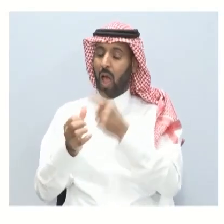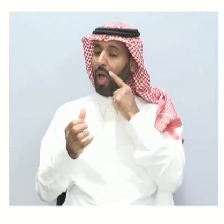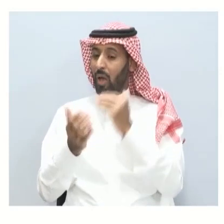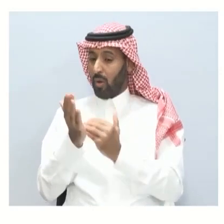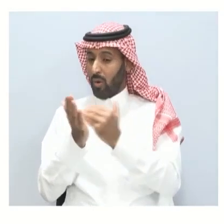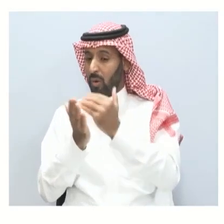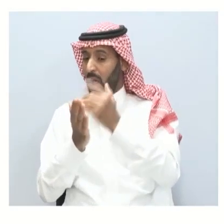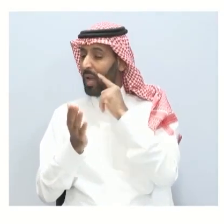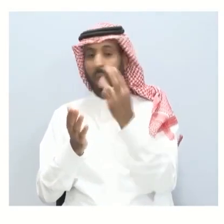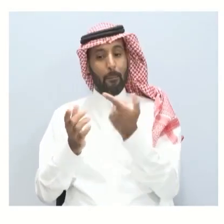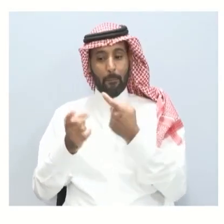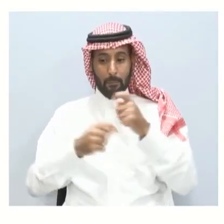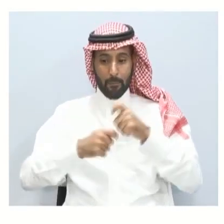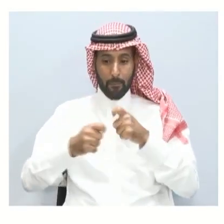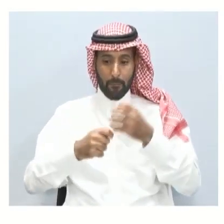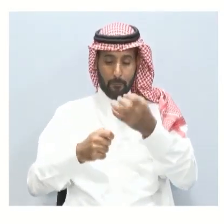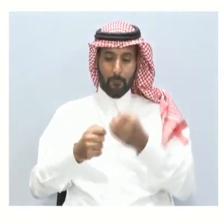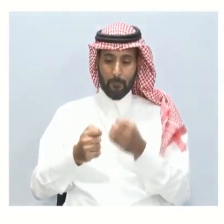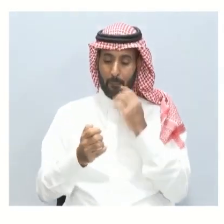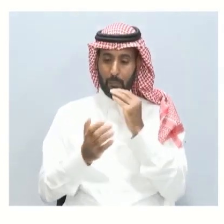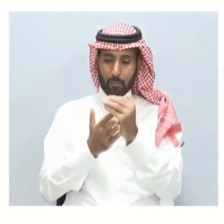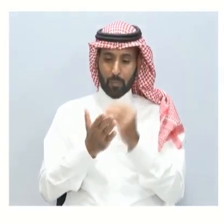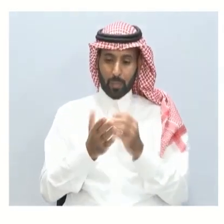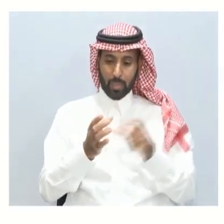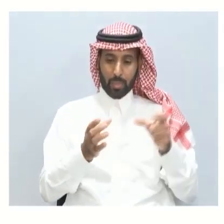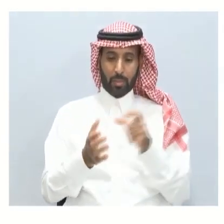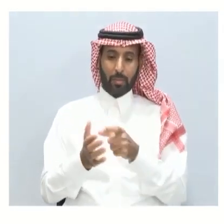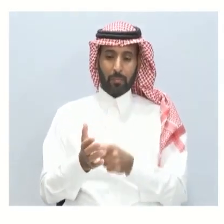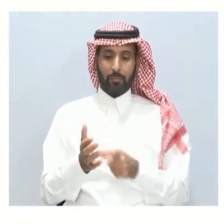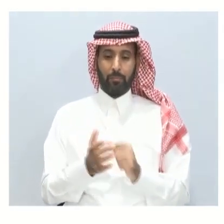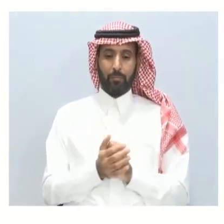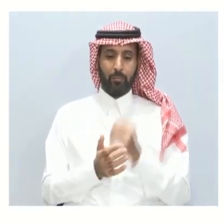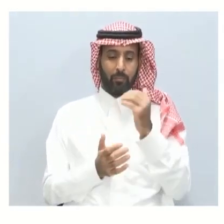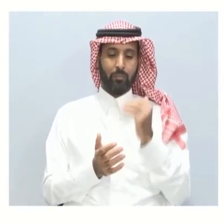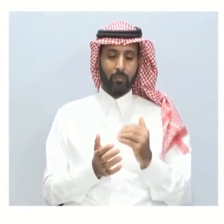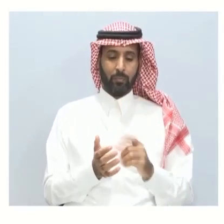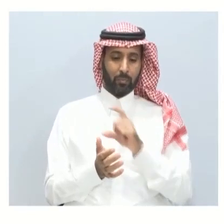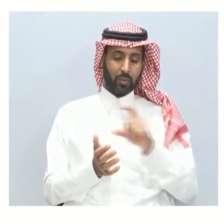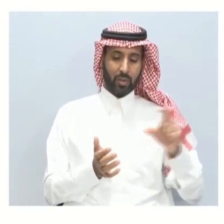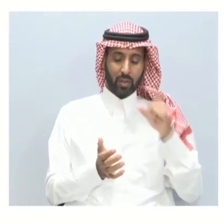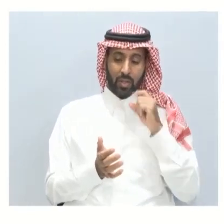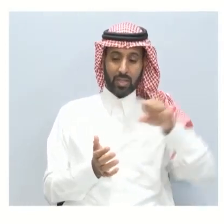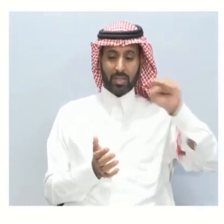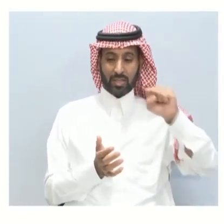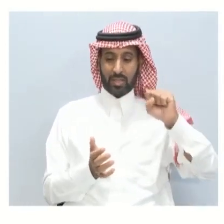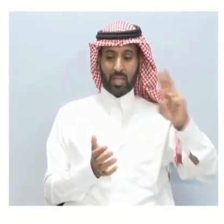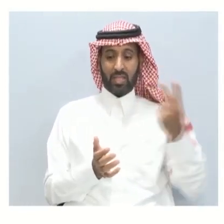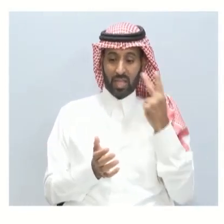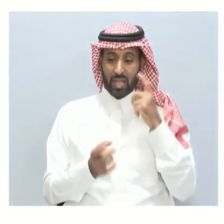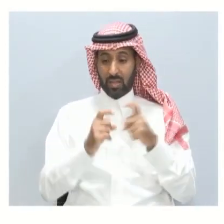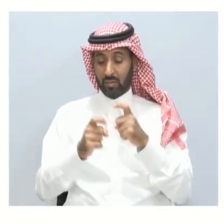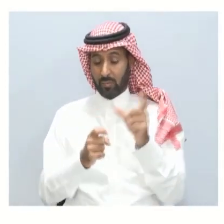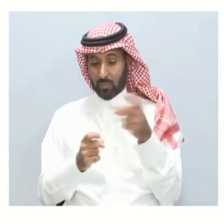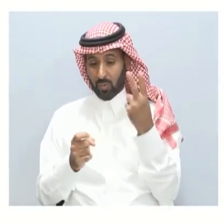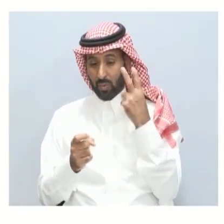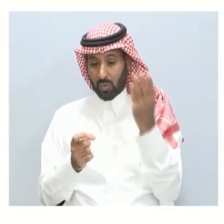على حسب العدد الالكترونات هي توجد فيها المجموعات حسب عدد الالكترونات مثلا في الاس اثنان اذا مجموعتان